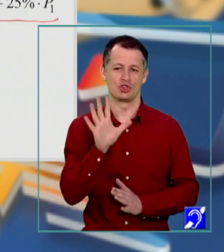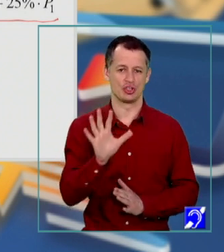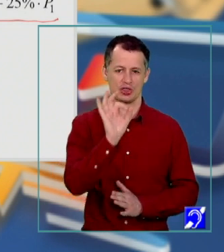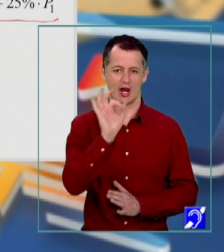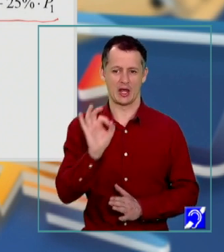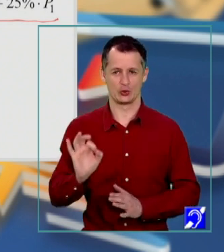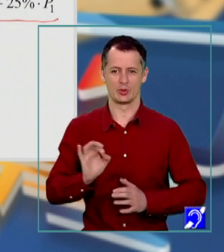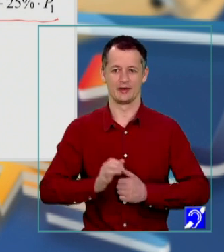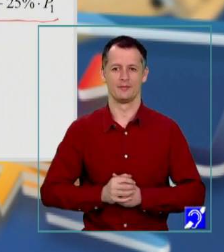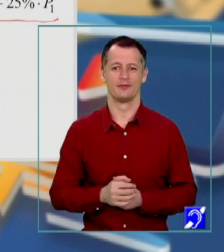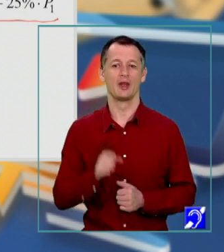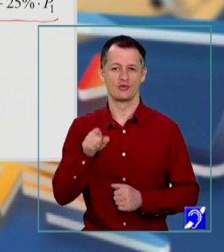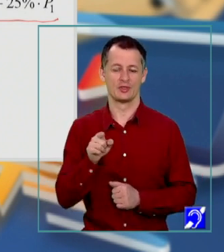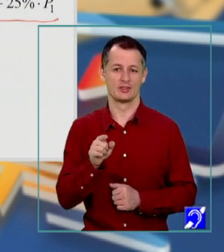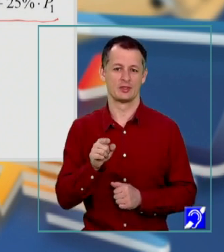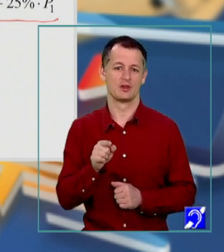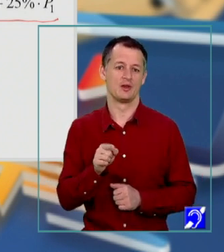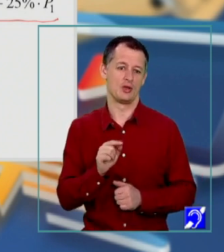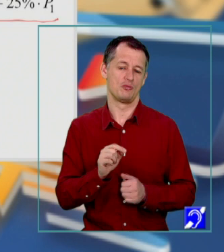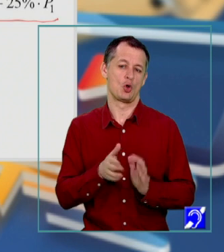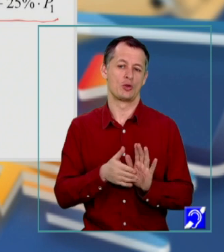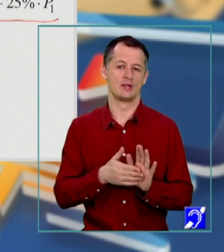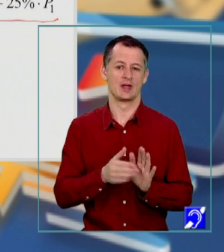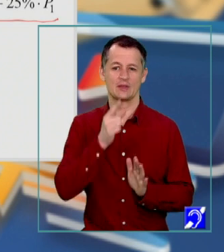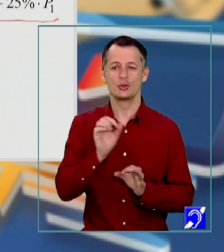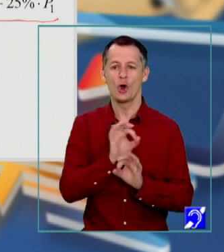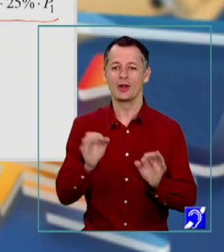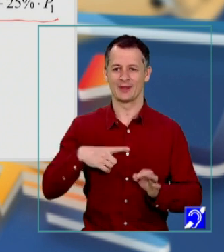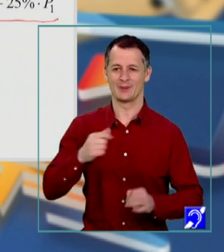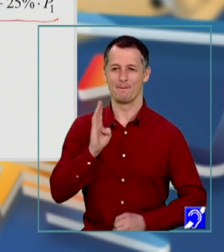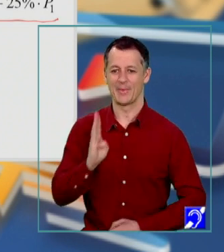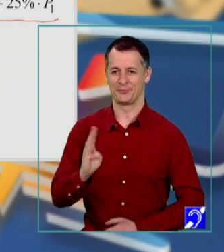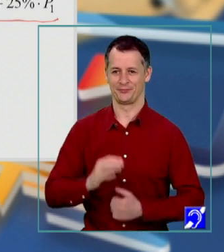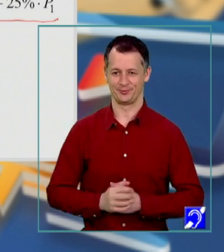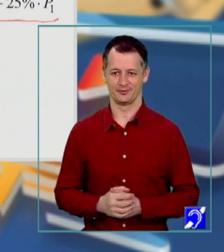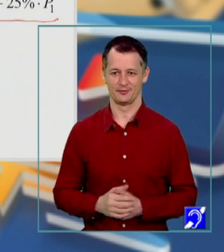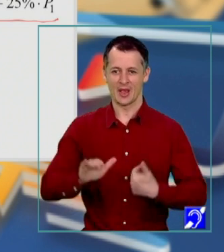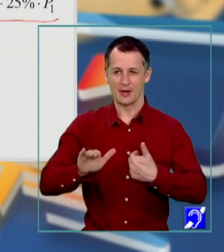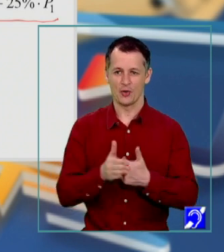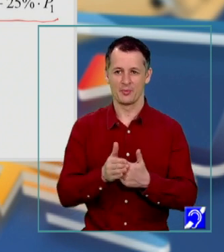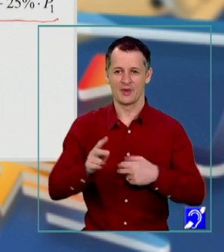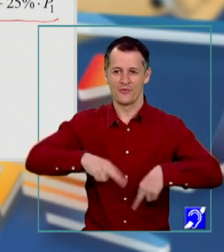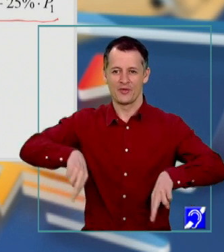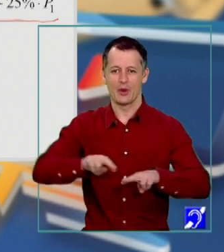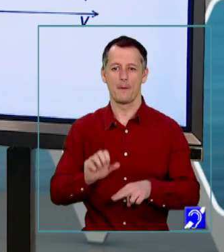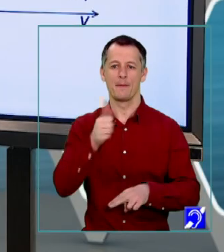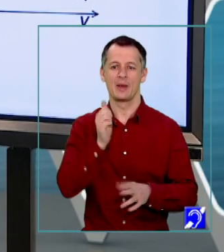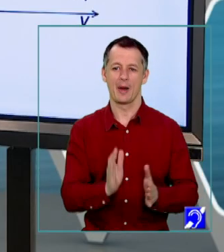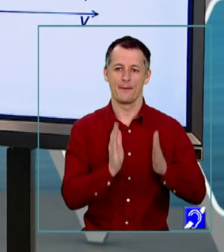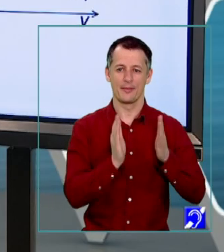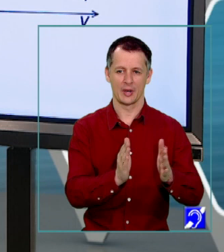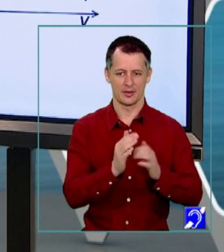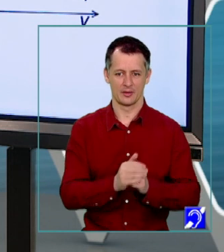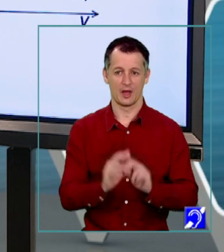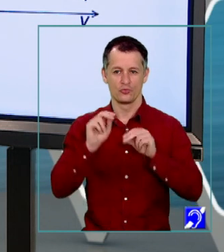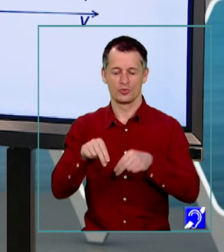aceste condiții, răspunsul corect este B. Ne apropiem de finalul primei părți, ajungem